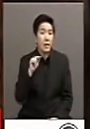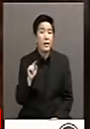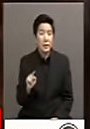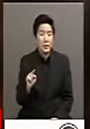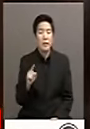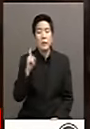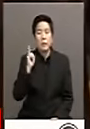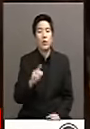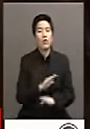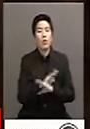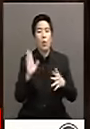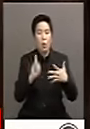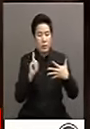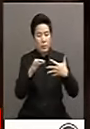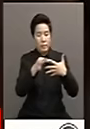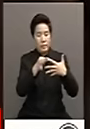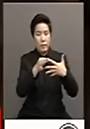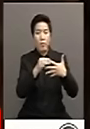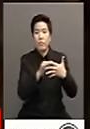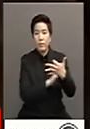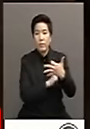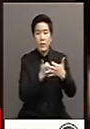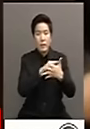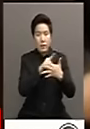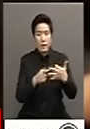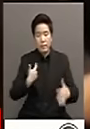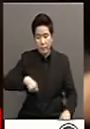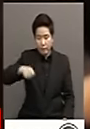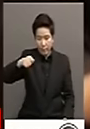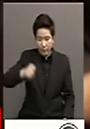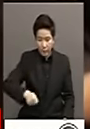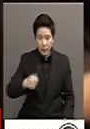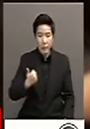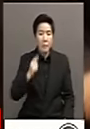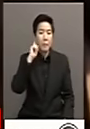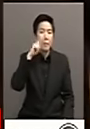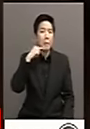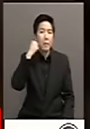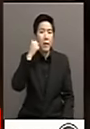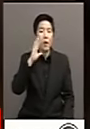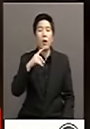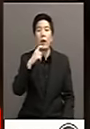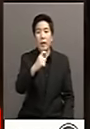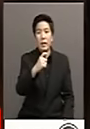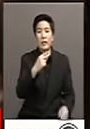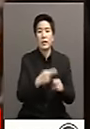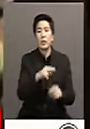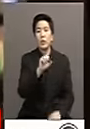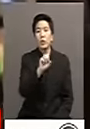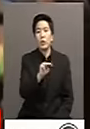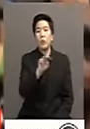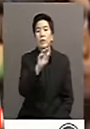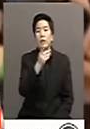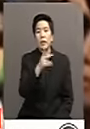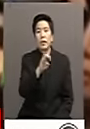ที่เป็นการยกฟ้องภายหลังจากที่ศาลอ่านคำพิพากษามารดาของคุณเอ็กซ์จักรกิจครับคุณสมคิดพนิษฐ์ผาติกร